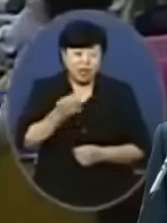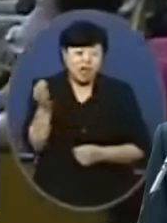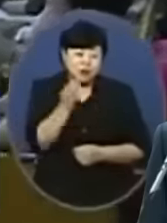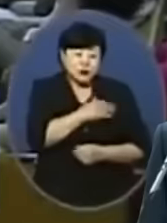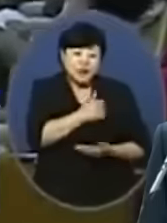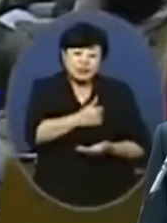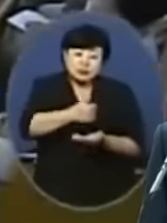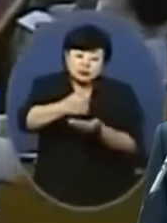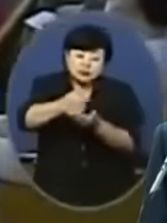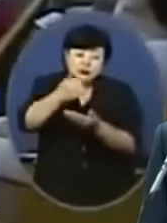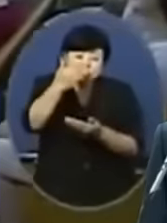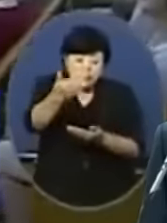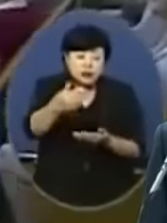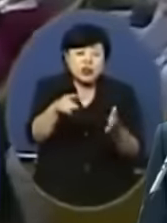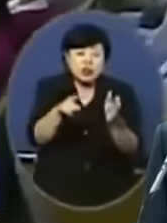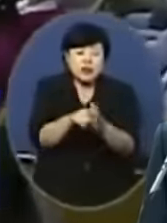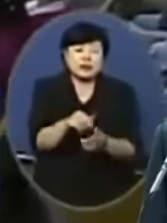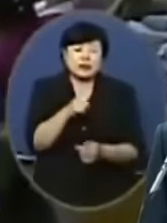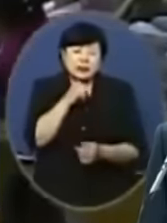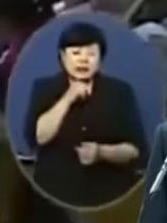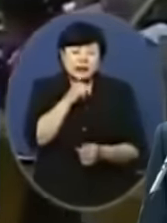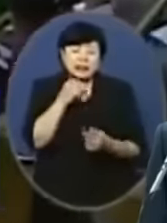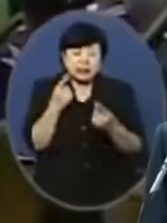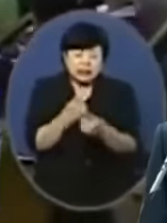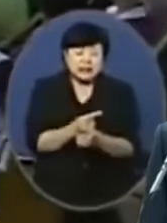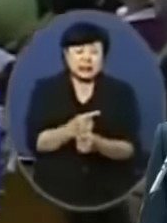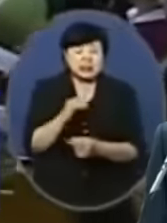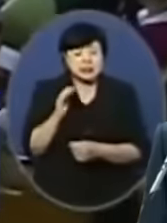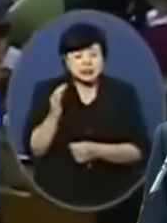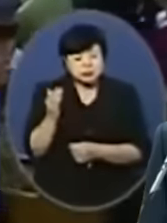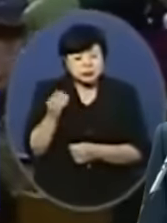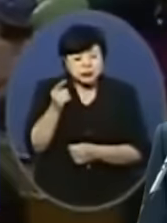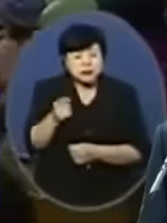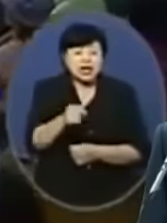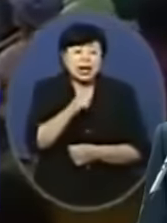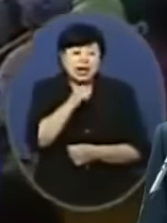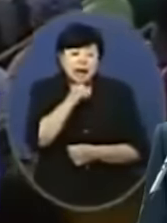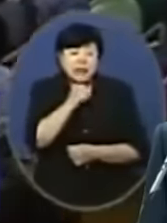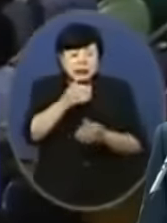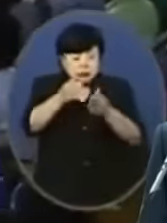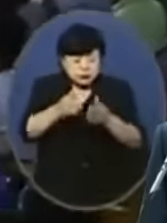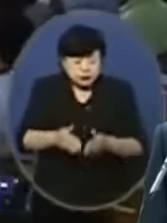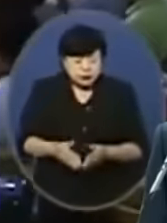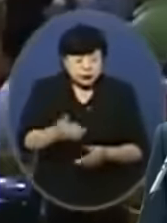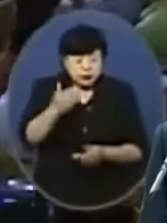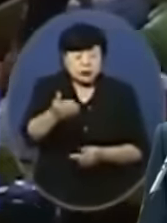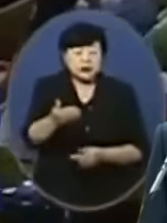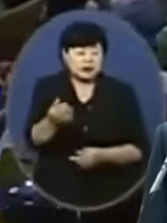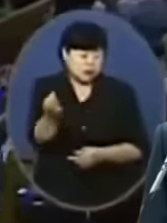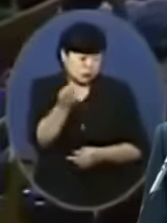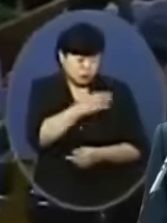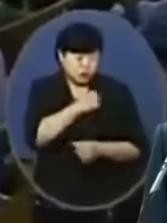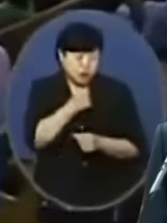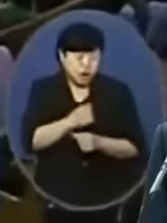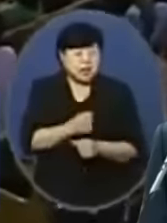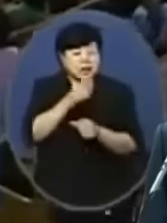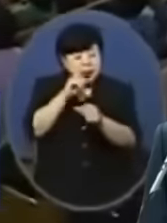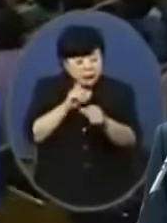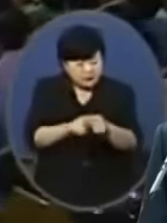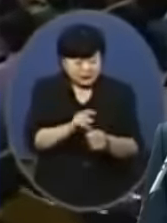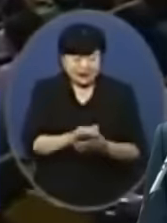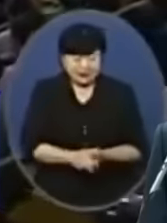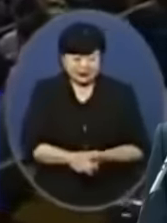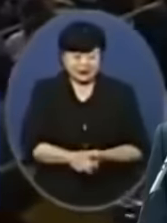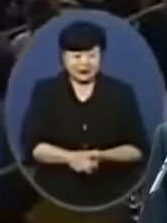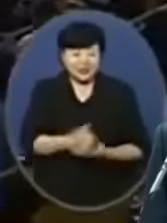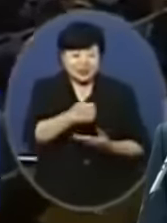알거니와 부유하신 이로서 너희를 위하여 가난하게 되시면 그의 가난함으로 말미암아 너희를 부유하게